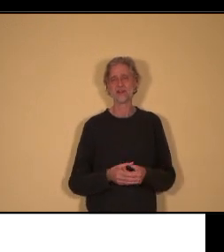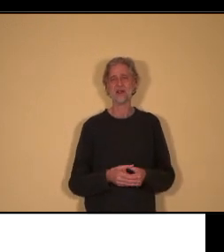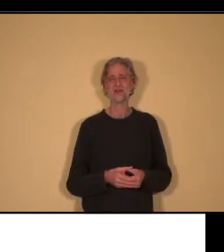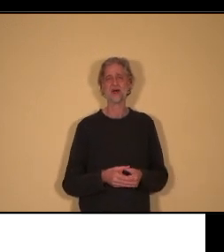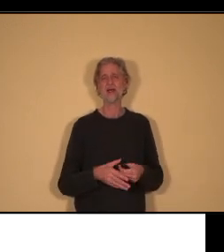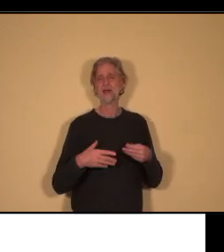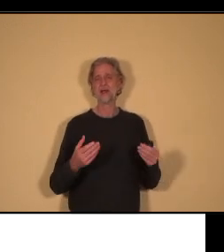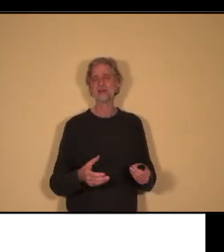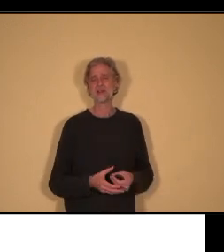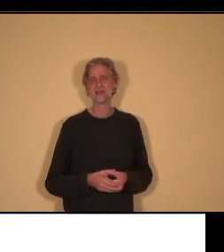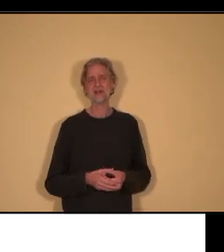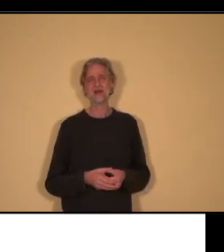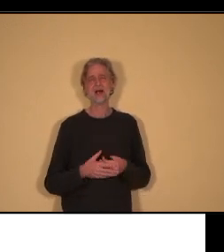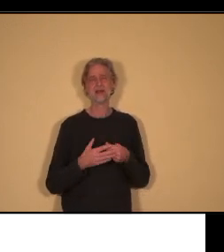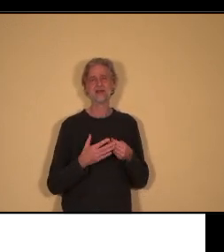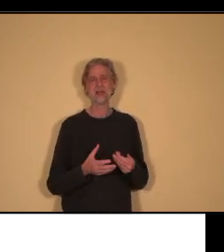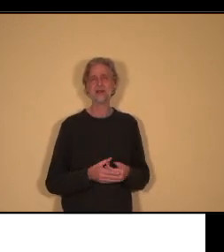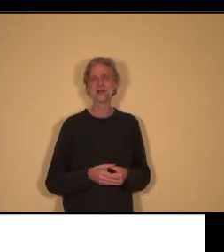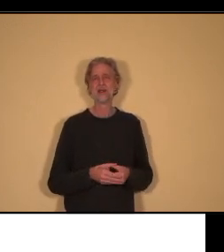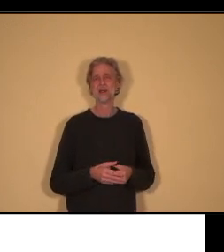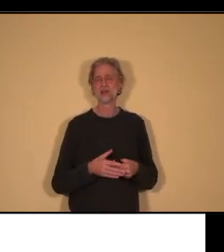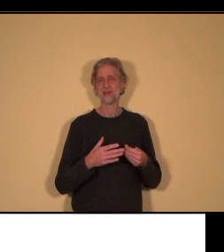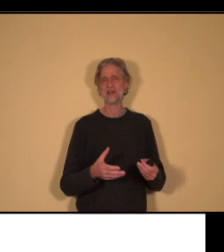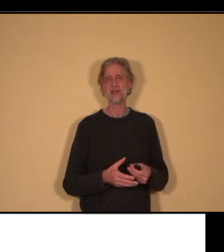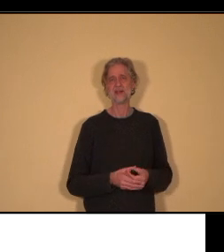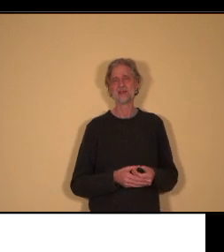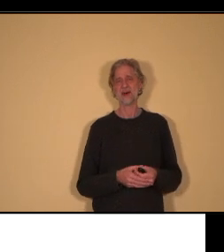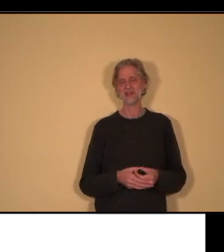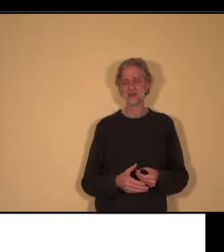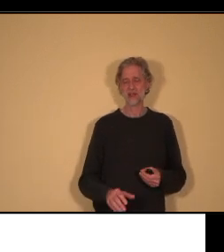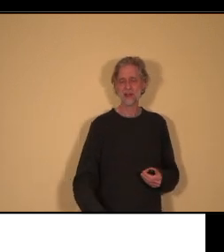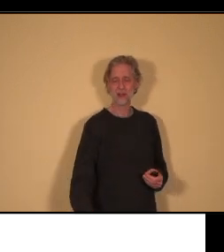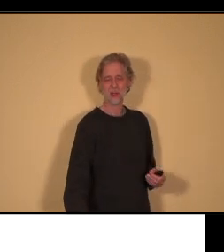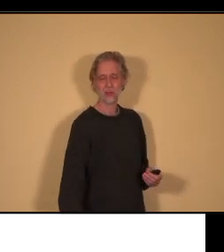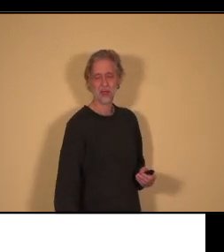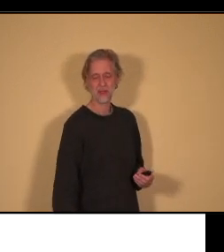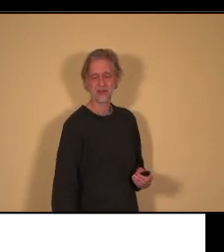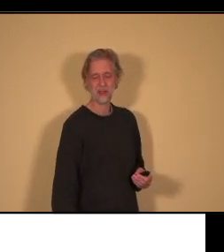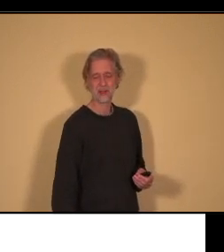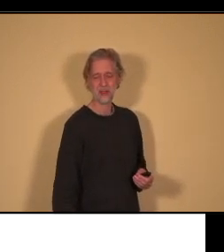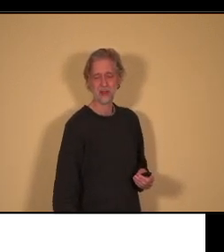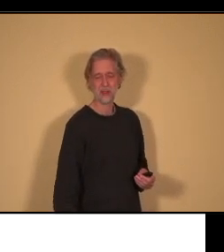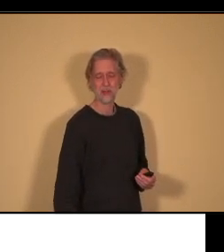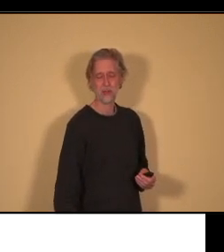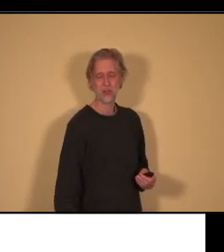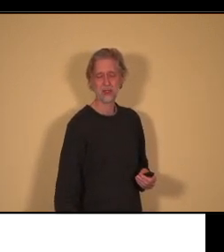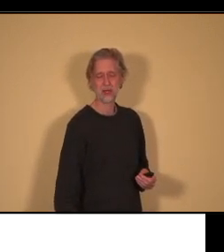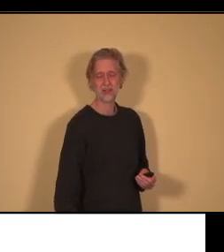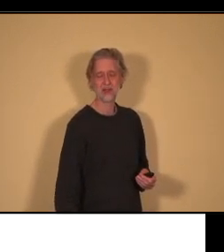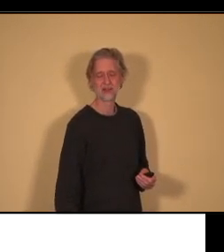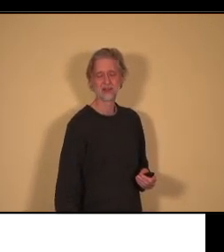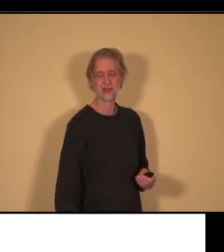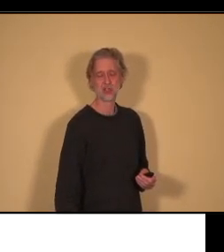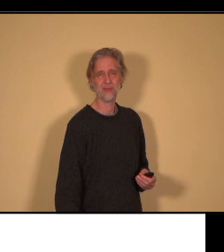ja salzfrei, das heißt, der Salzgehalt sinkt, das heißt, die Dichte des Wassers sinkt und damit sinkt die